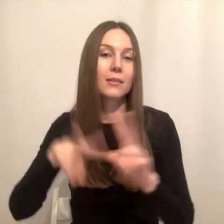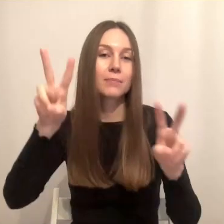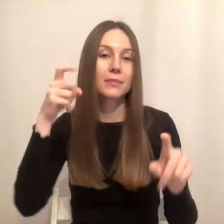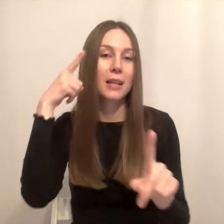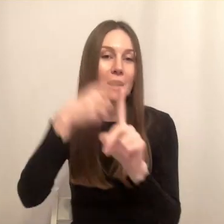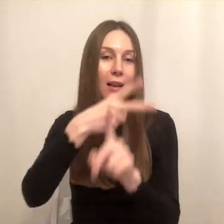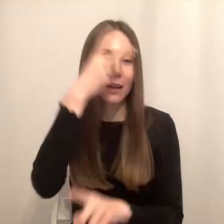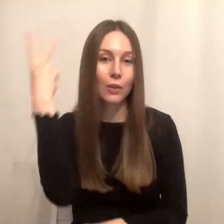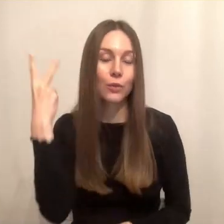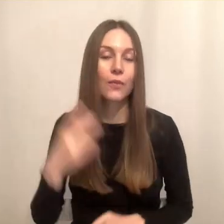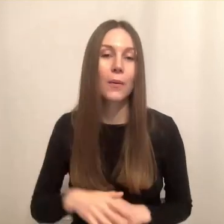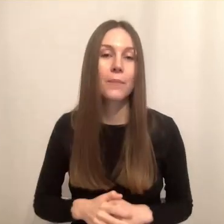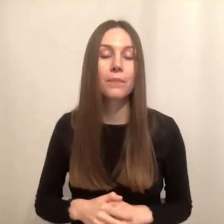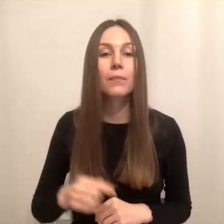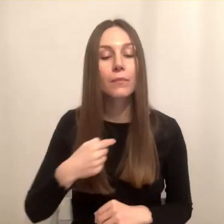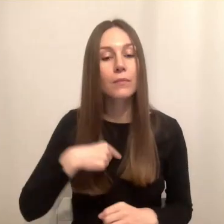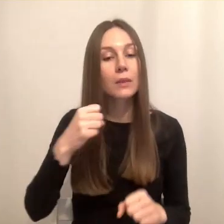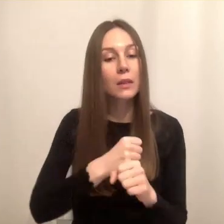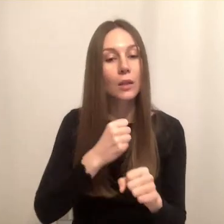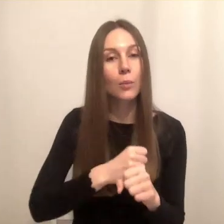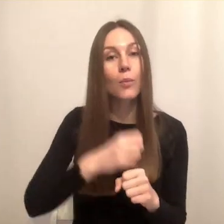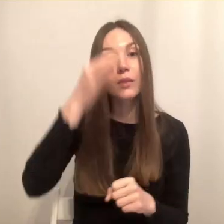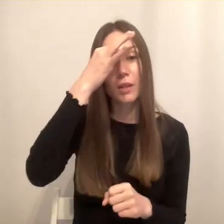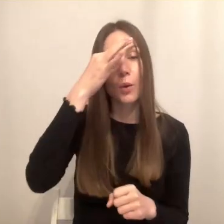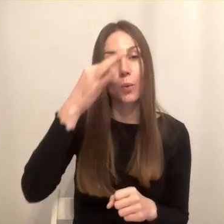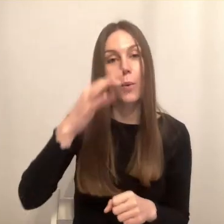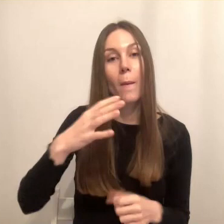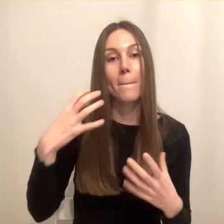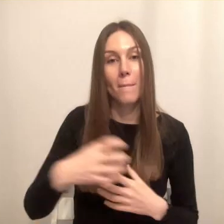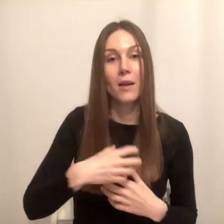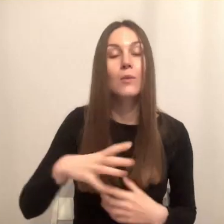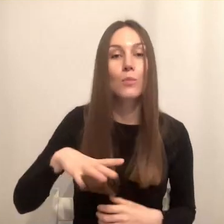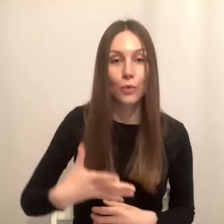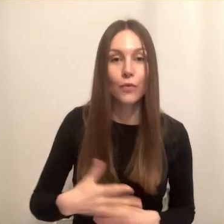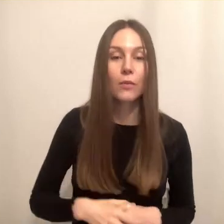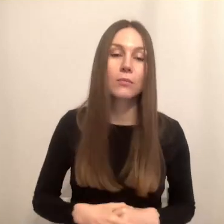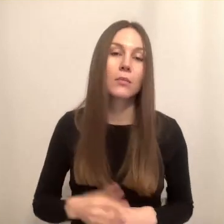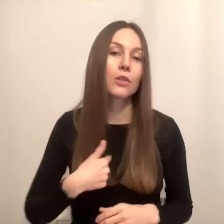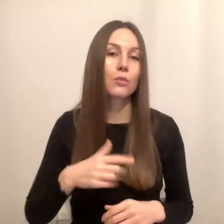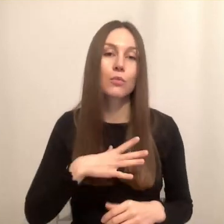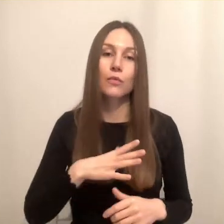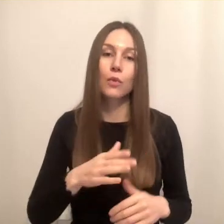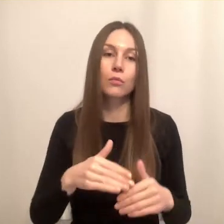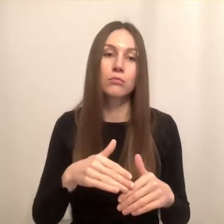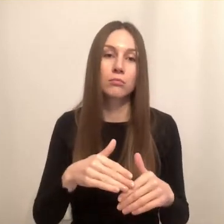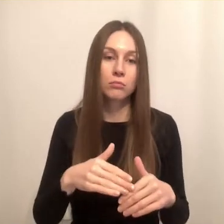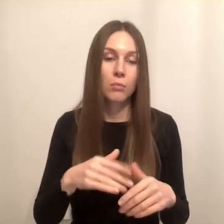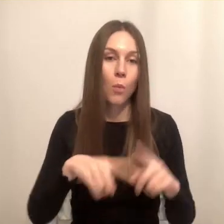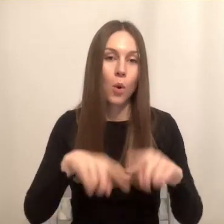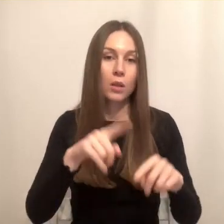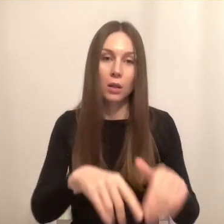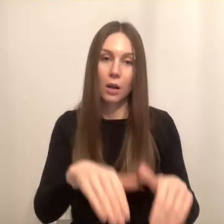Esu dirbęs irgi Trakų meru ir buvau pasišalinęs visiškai iš politikos,